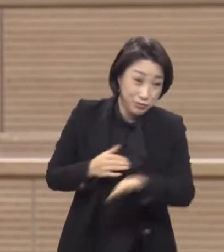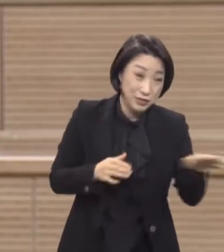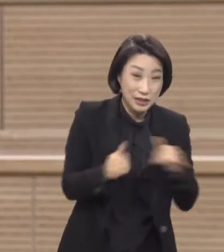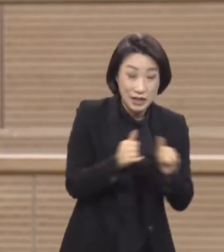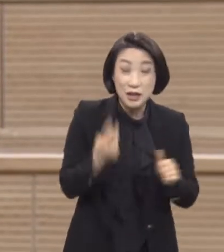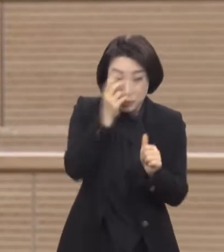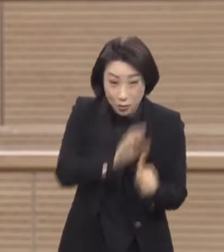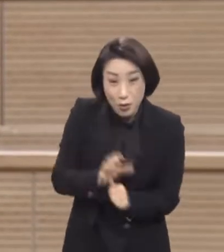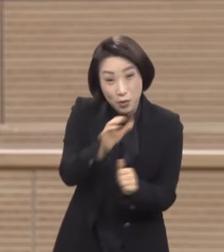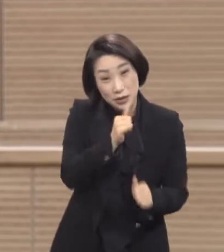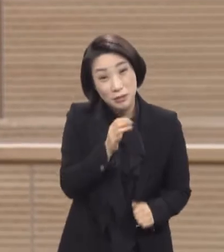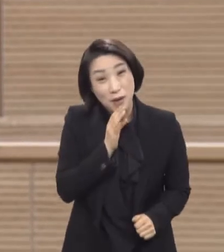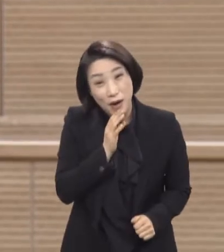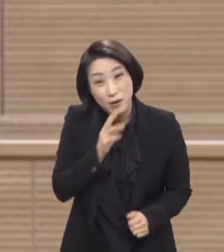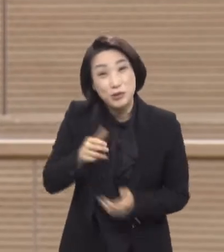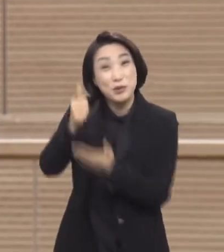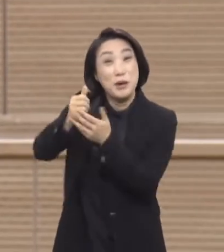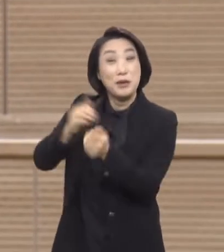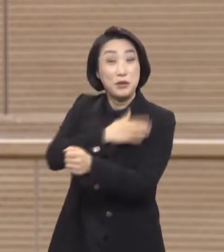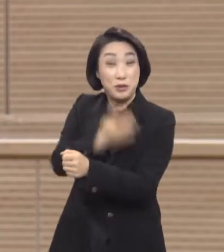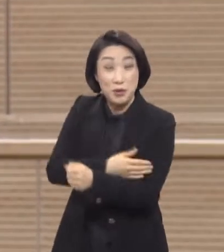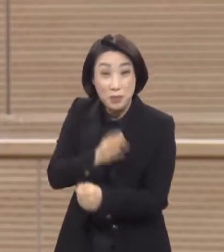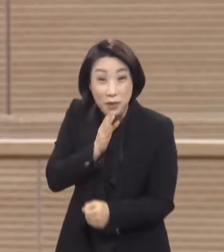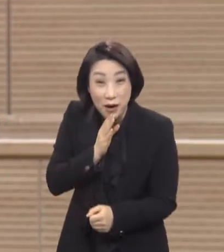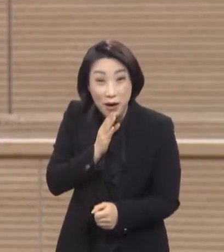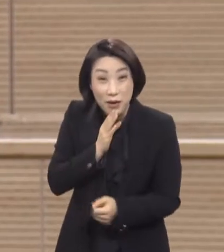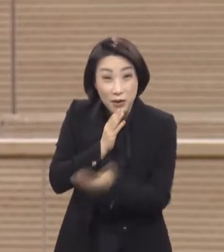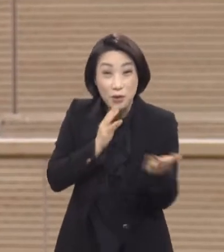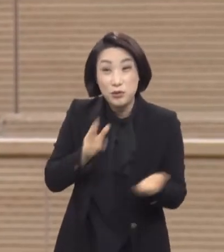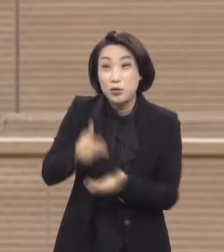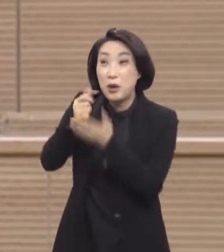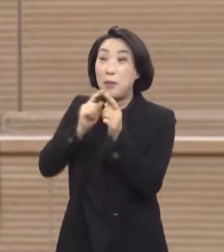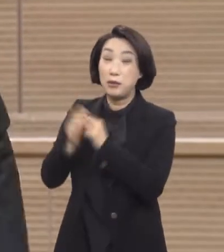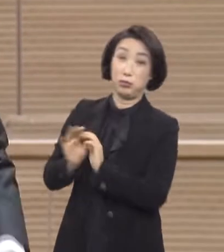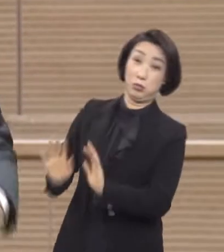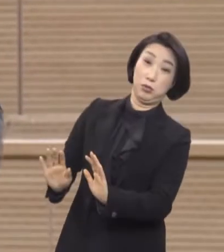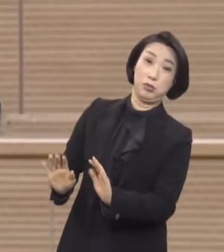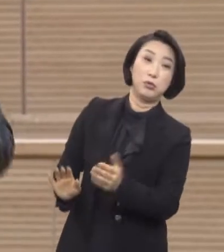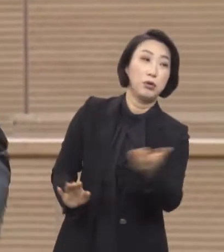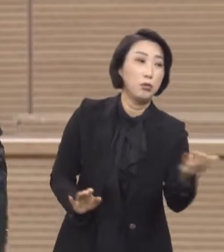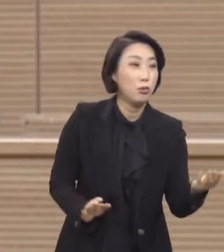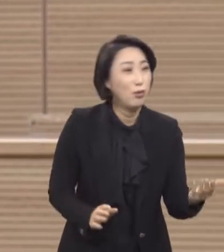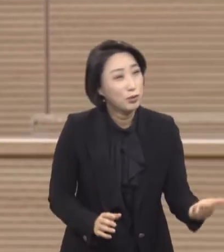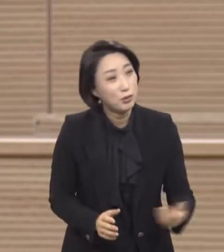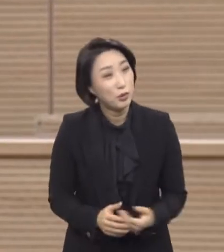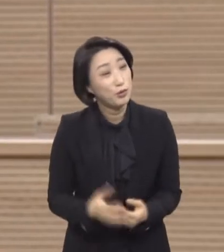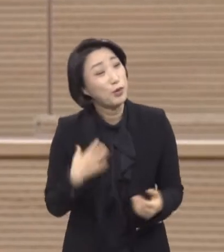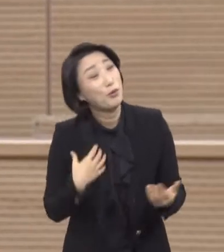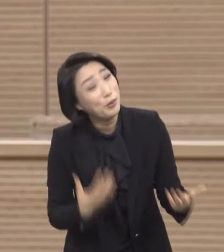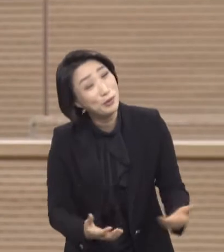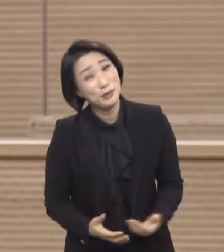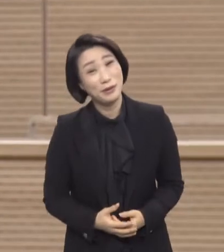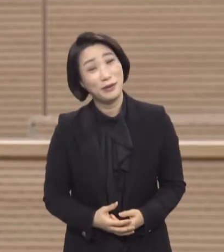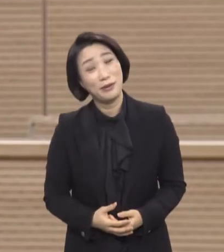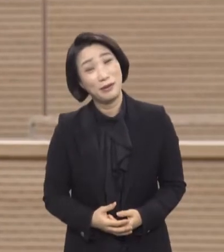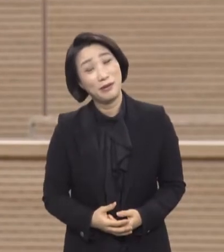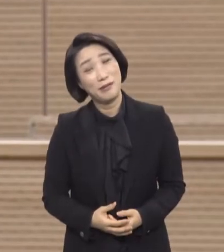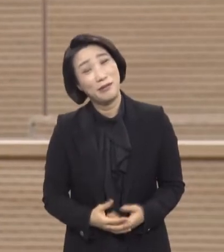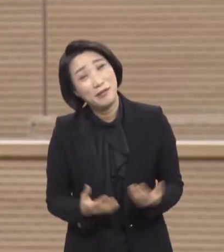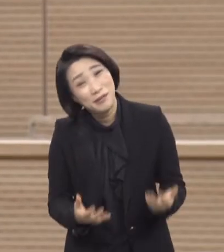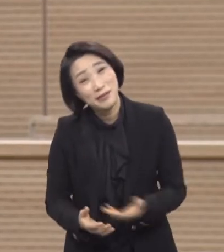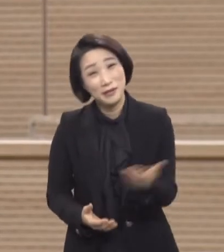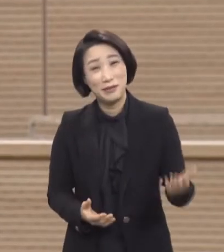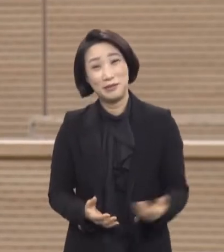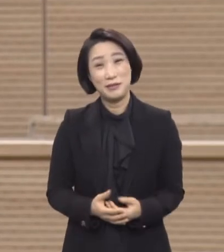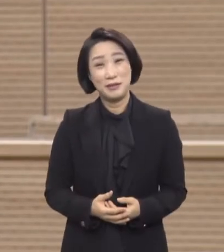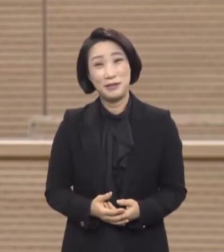있지 않습니까? 아멘. 책임 능력이. 근데 이 말씀을 안 들으면 무슨 책임 능력이 생겼어요? 보호 능력이